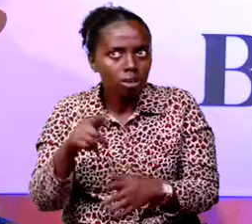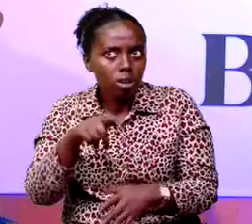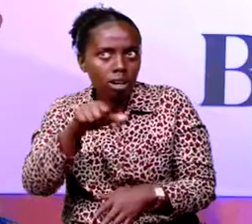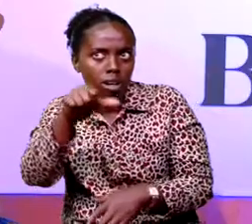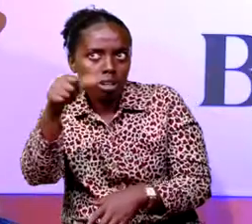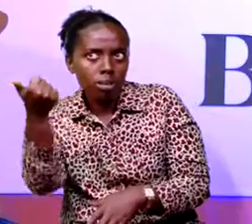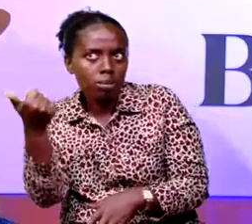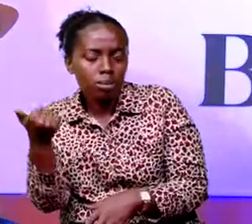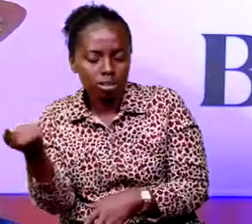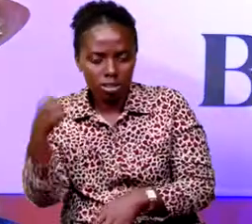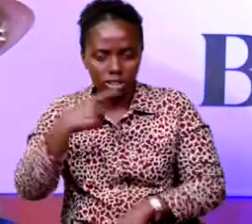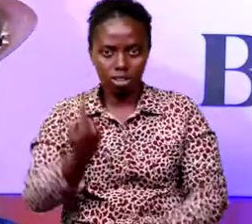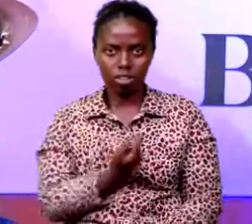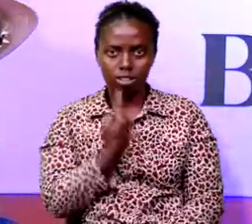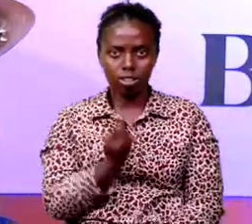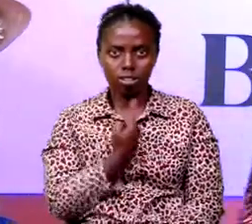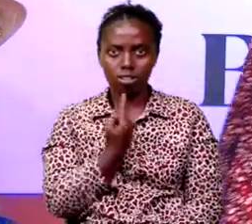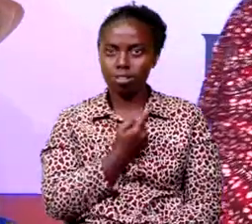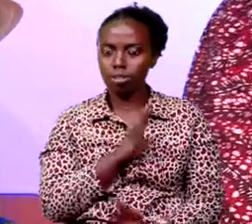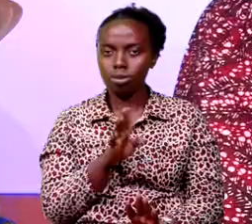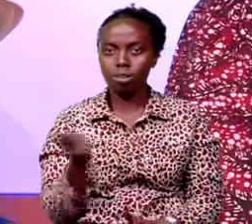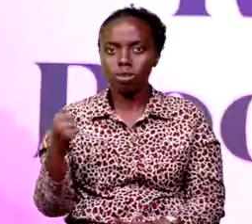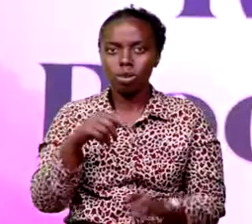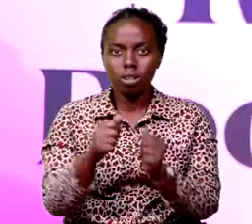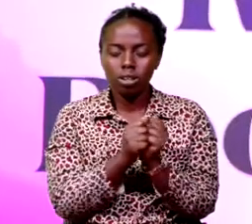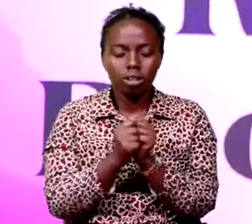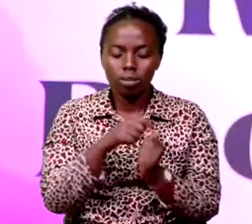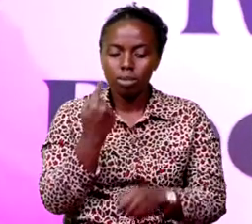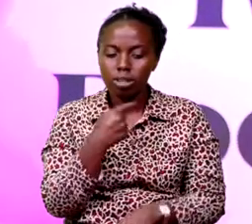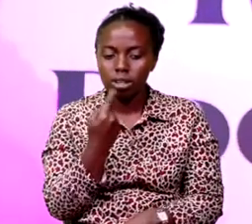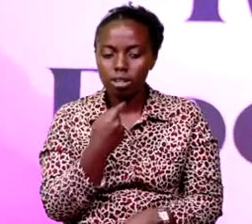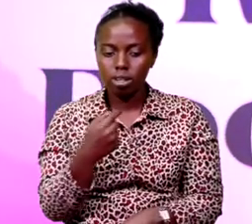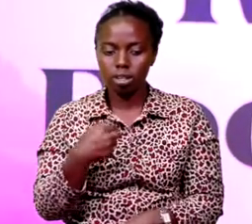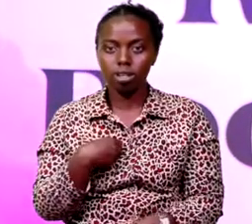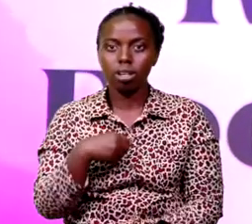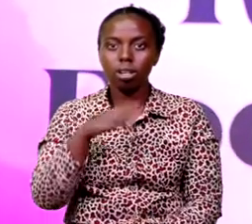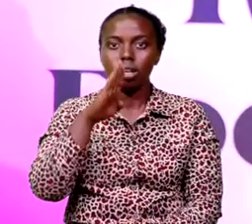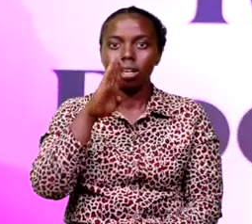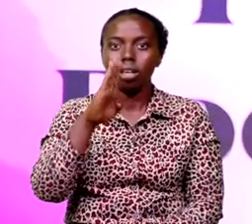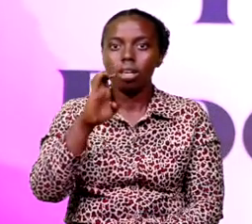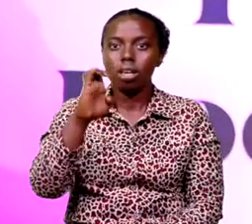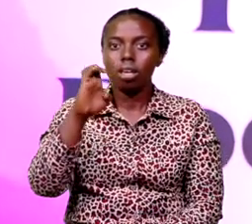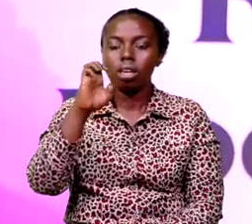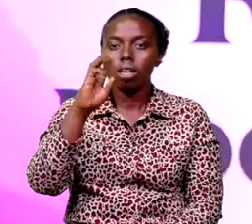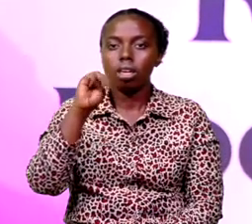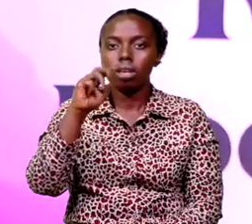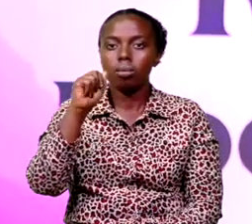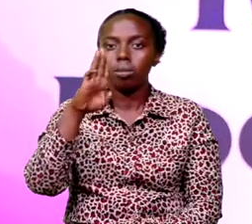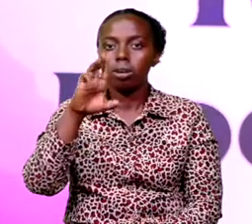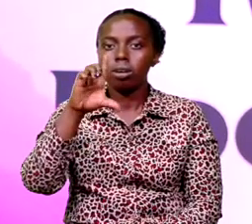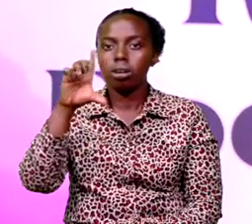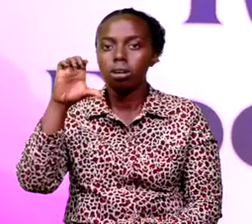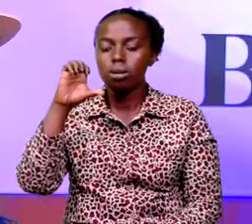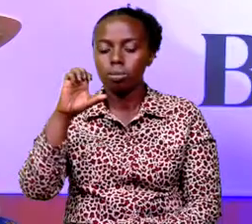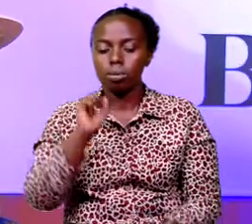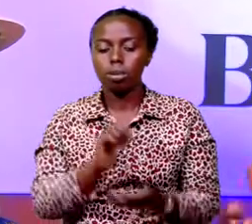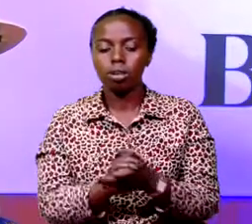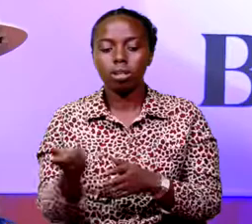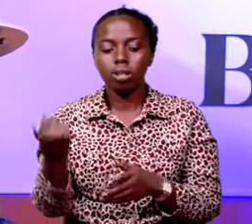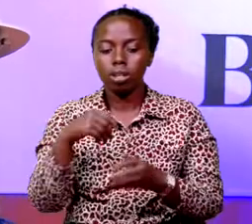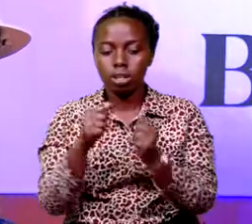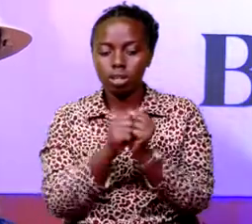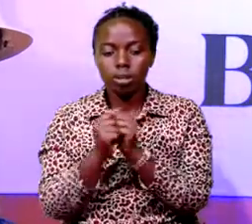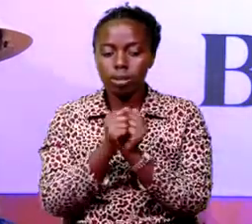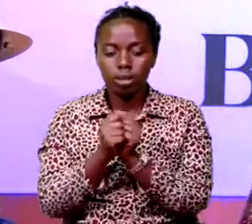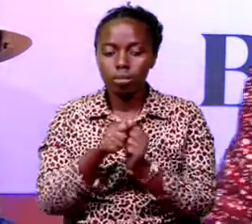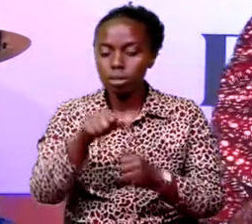bandi watuzanye? Naje ngiye rwose. Waje azanye nande? Ndi kumwe na Aimable. Zobereye mu bintu tugiye kwiga cyane. Ndi kumwe